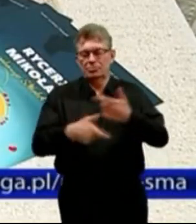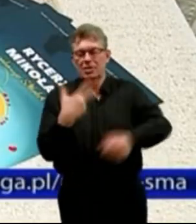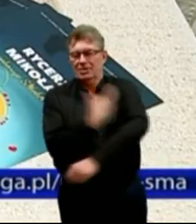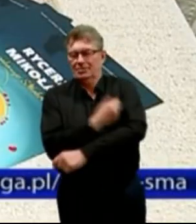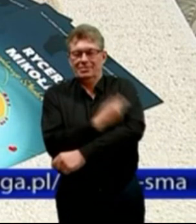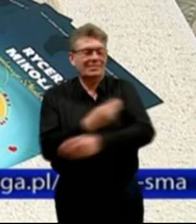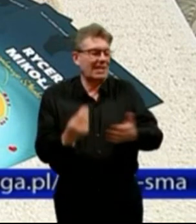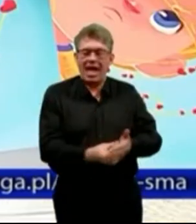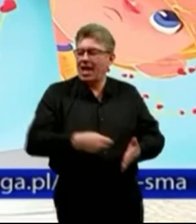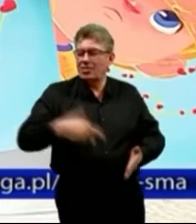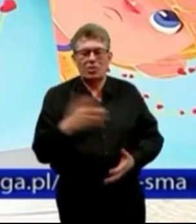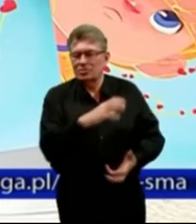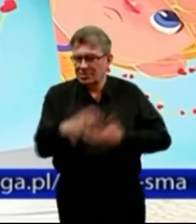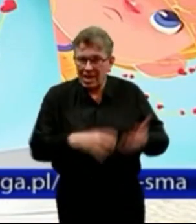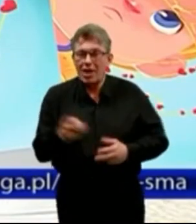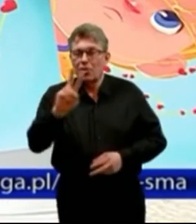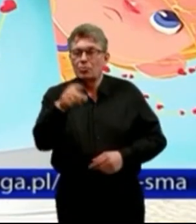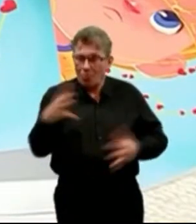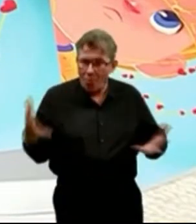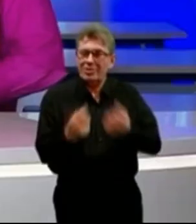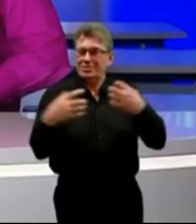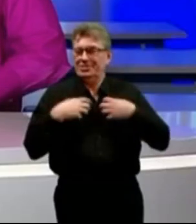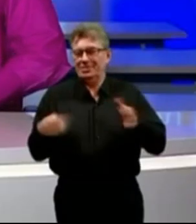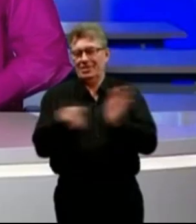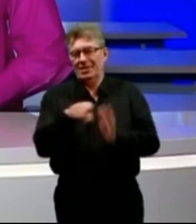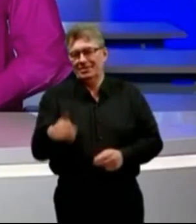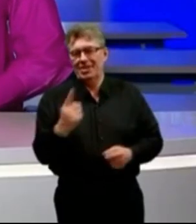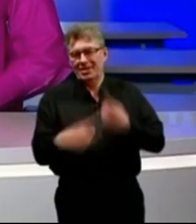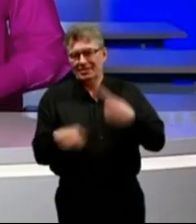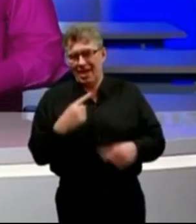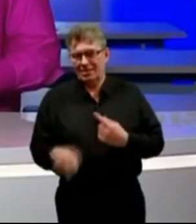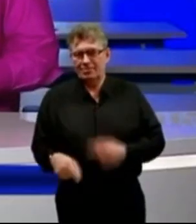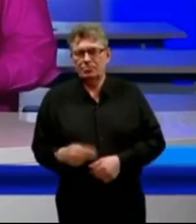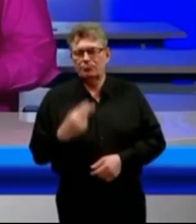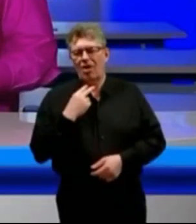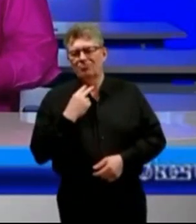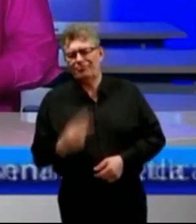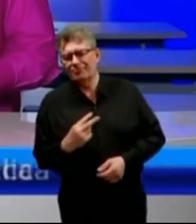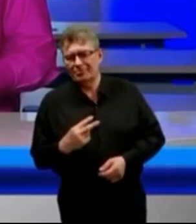życie rycerza Mikołaja. Justyna Szczubełek, Obiektyw. Z nudą za to walczyli nauczyciele i